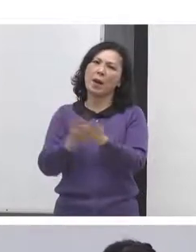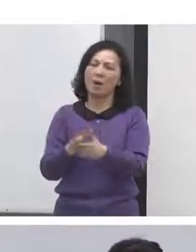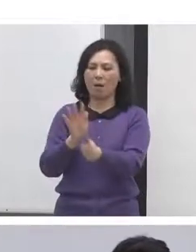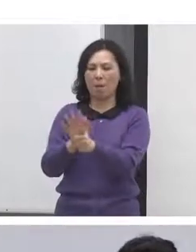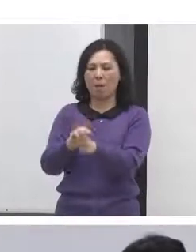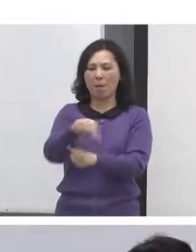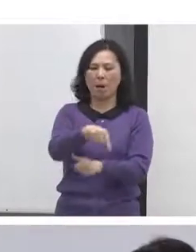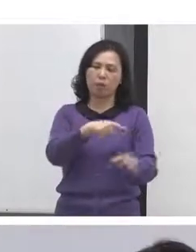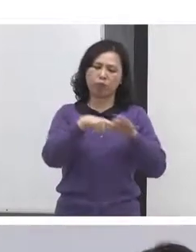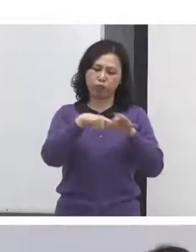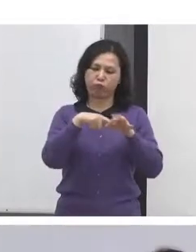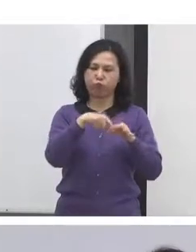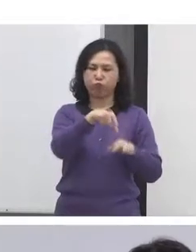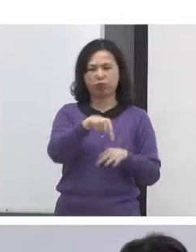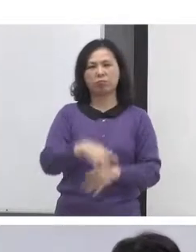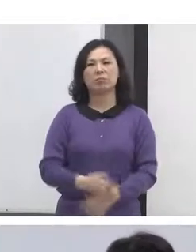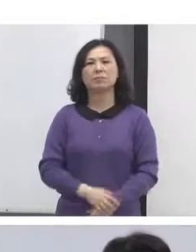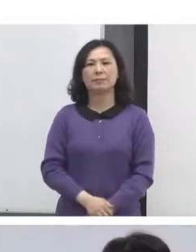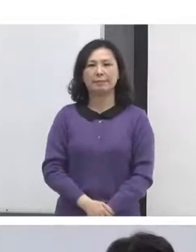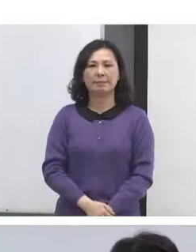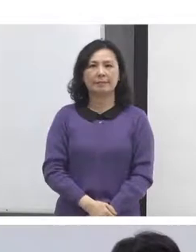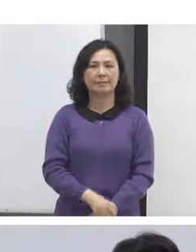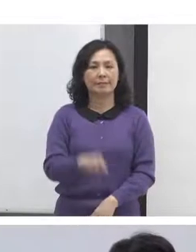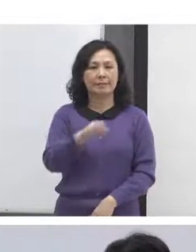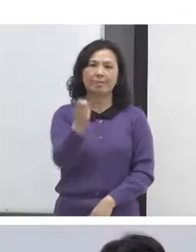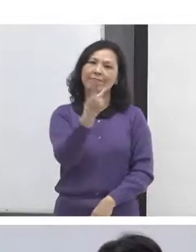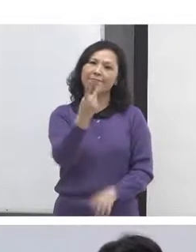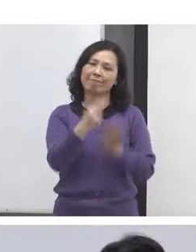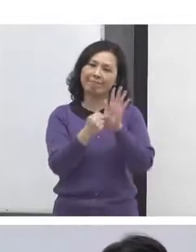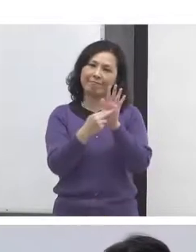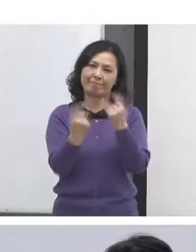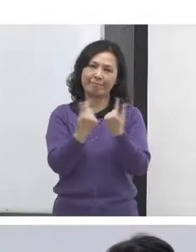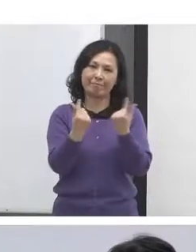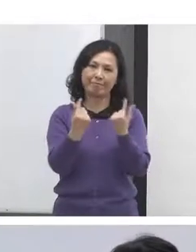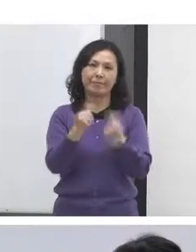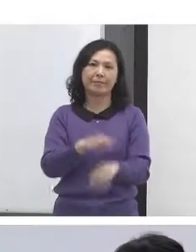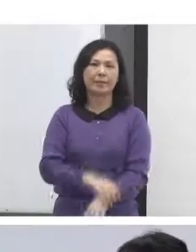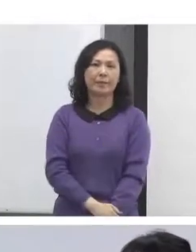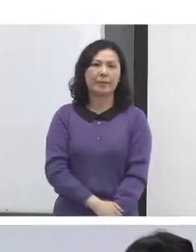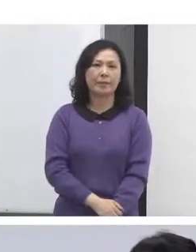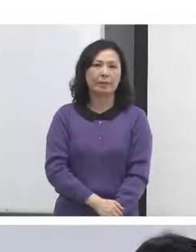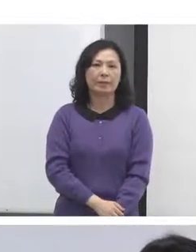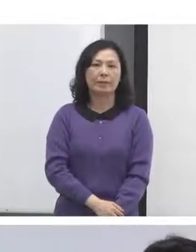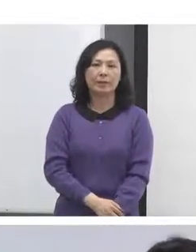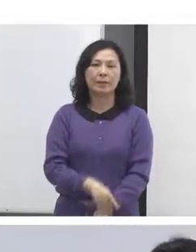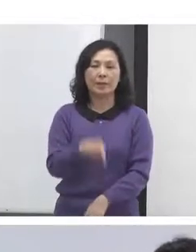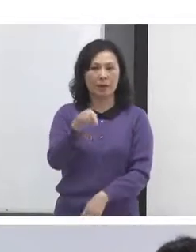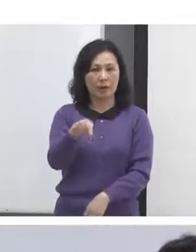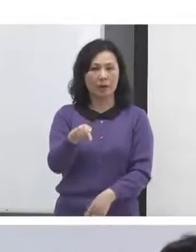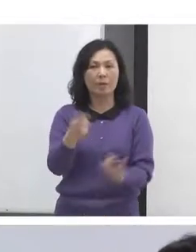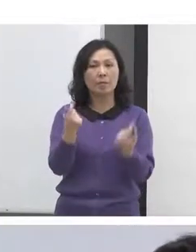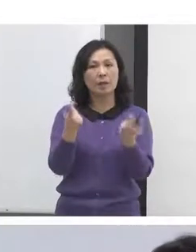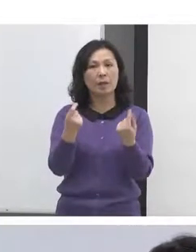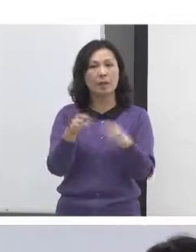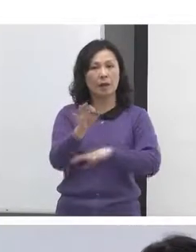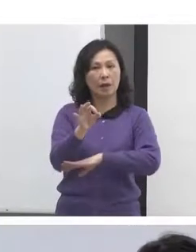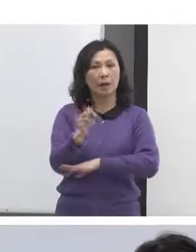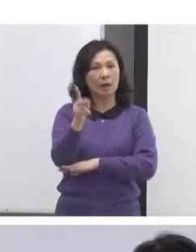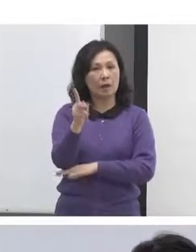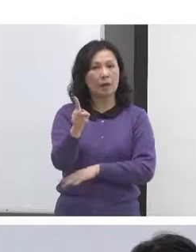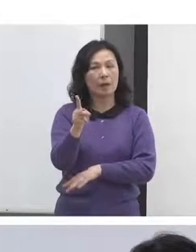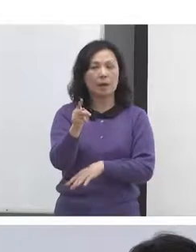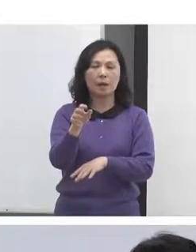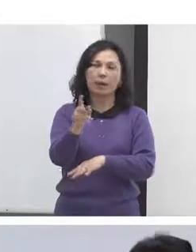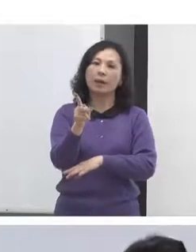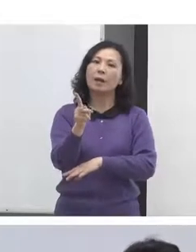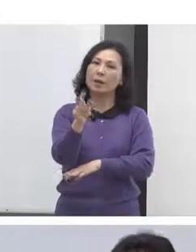钱。OK， 所以这是 automation 的两个例子。好，那这个他们是在 citizen science 是一个科学家他们做出来